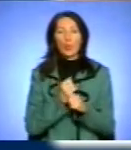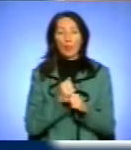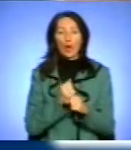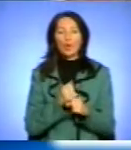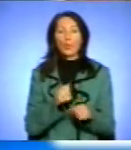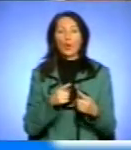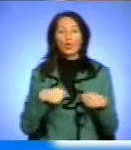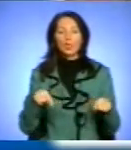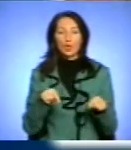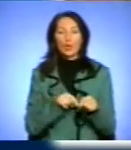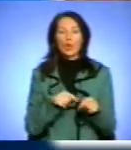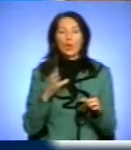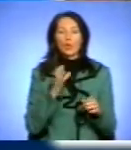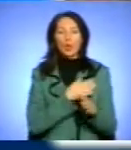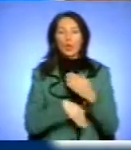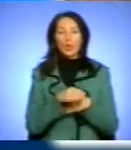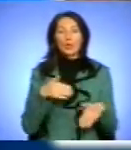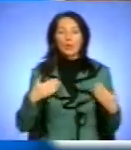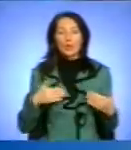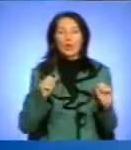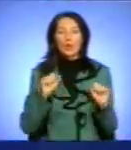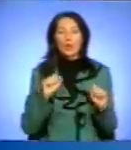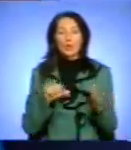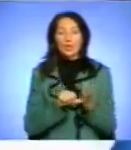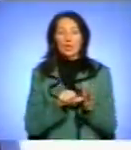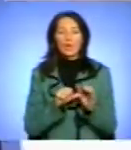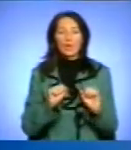соціального захисту населення привітали представники влади.